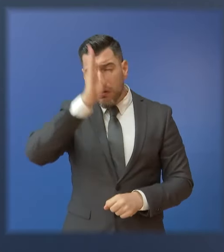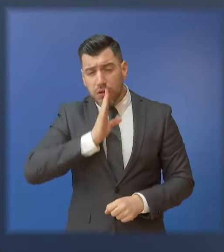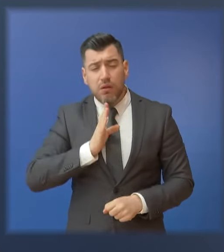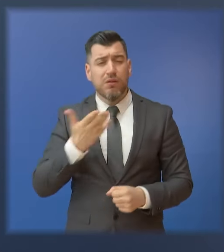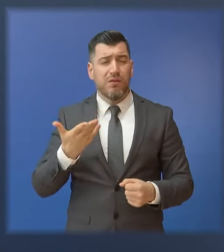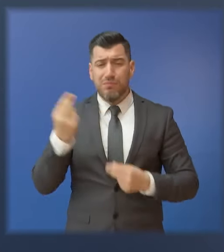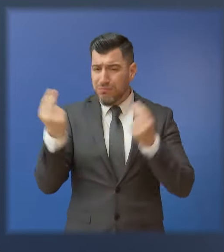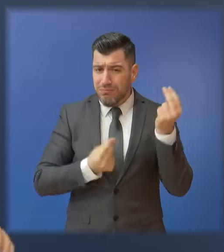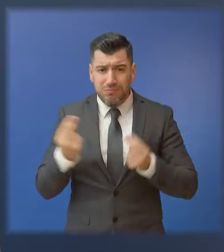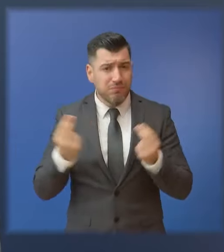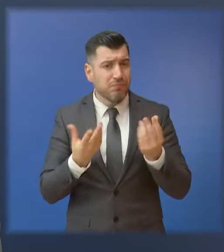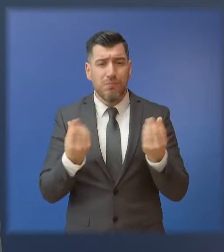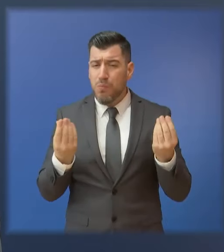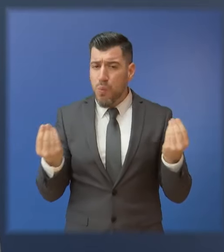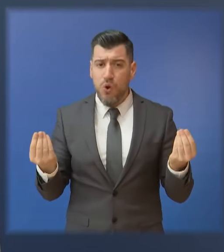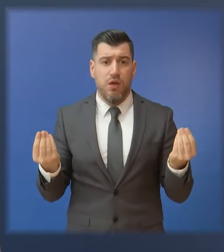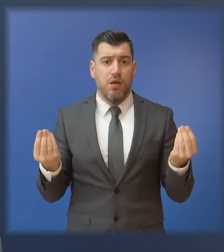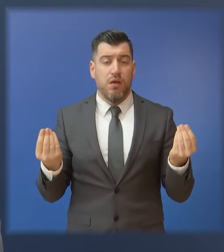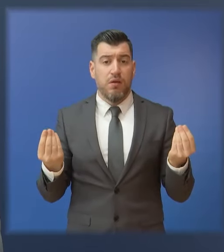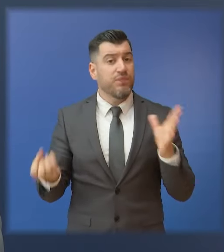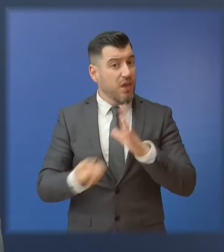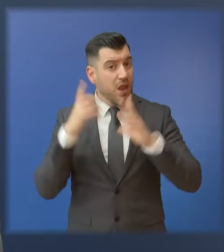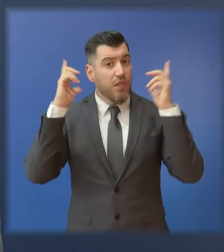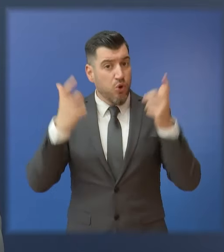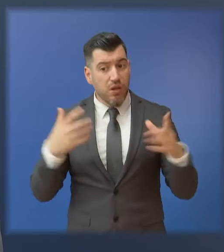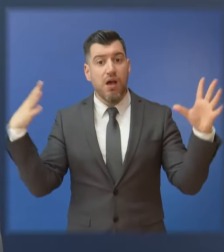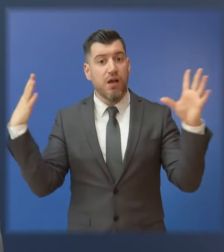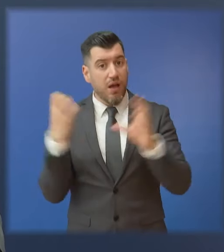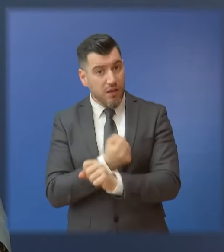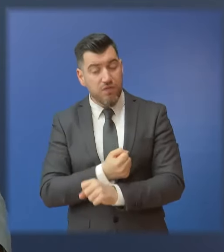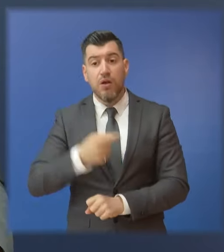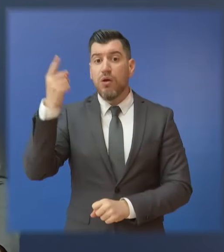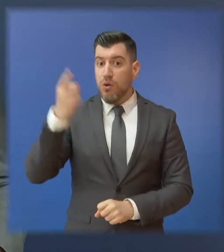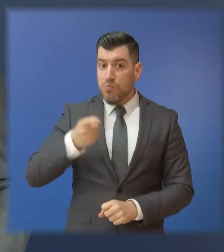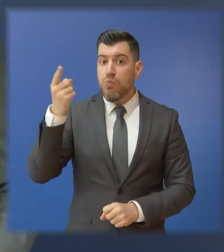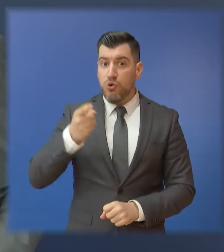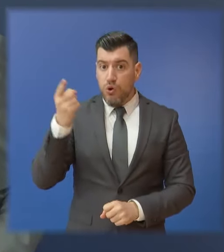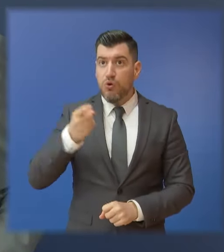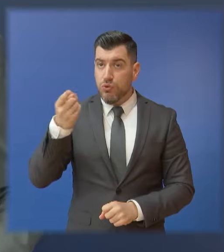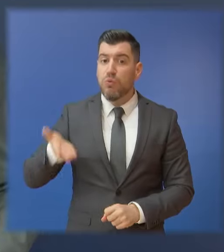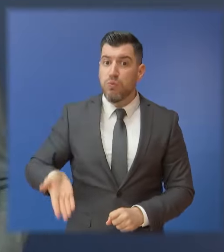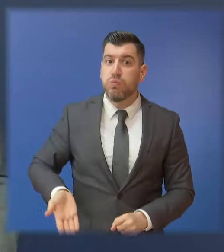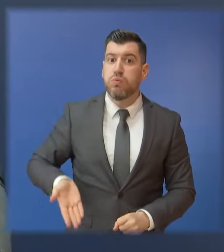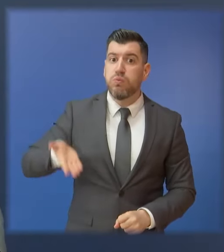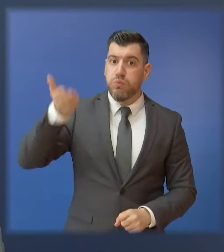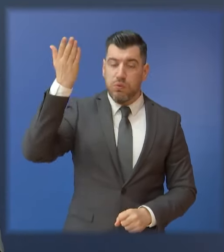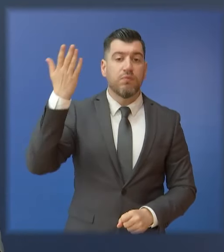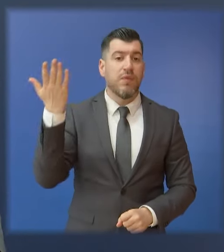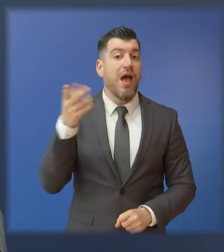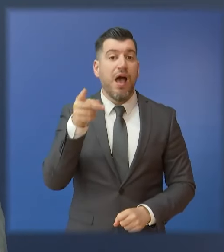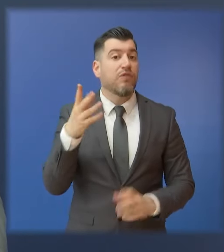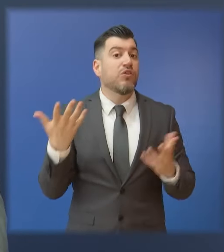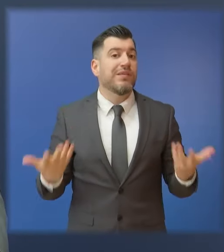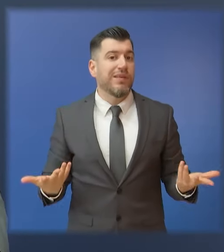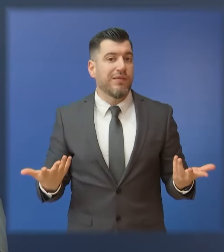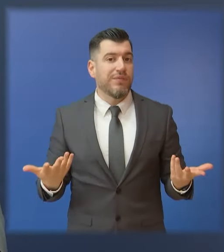κρίσεων έχει καταφέρει και έχει πετύχει εκλογικά αποτελέσματα που είχε να τα δει πάρα πολλά χρόνια αυτό οφείλεται και